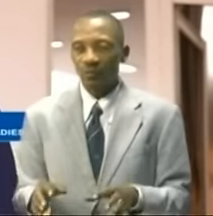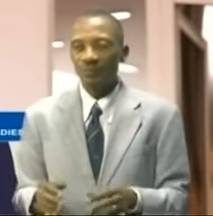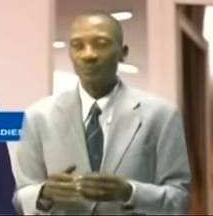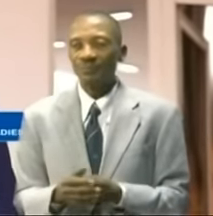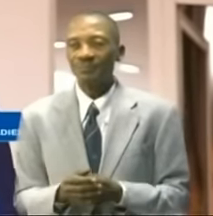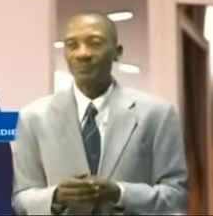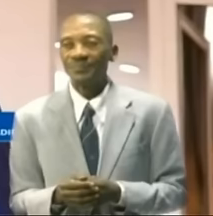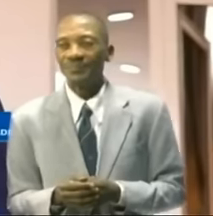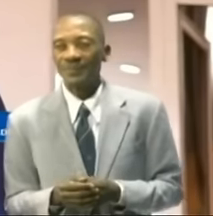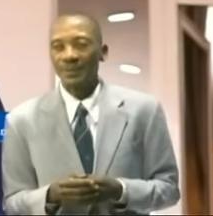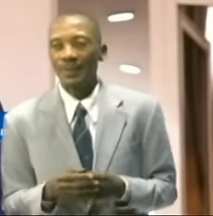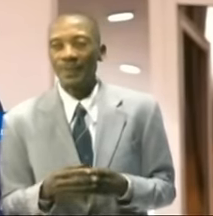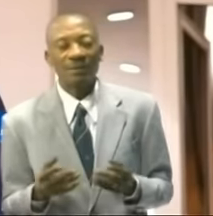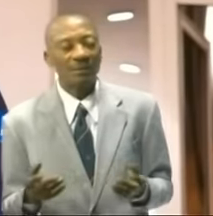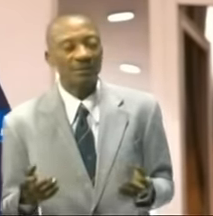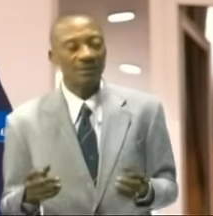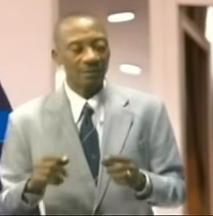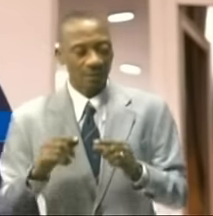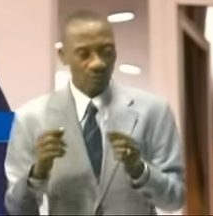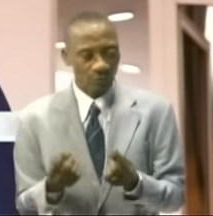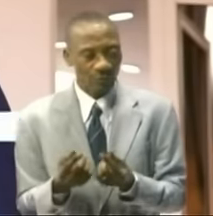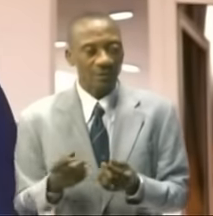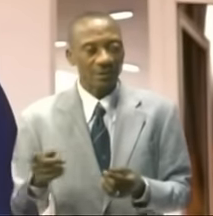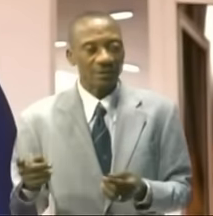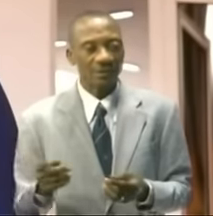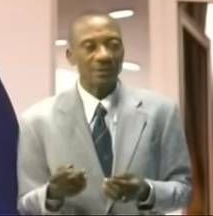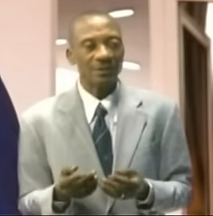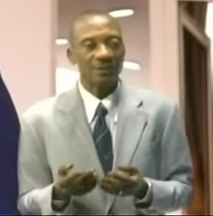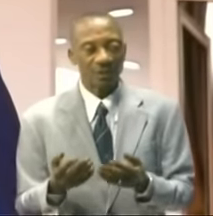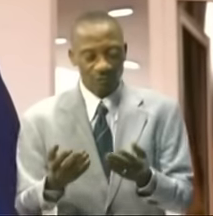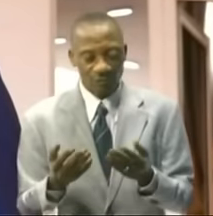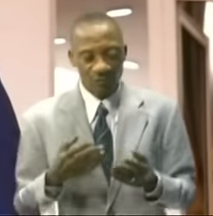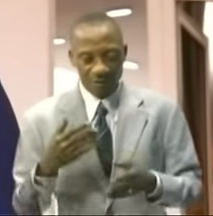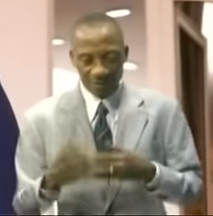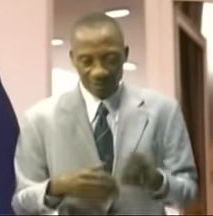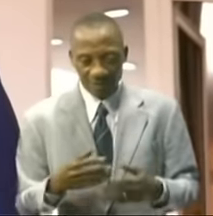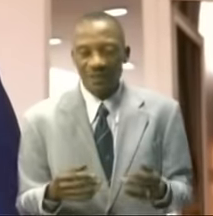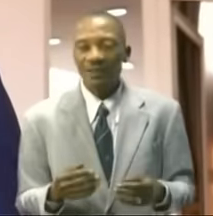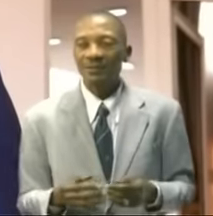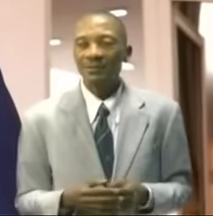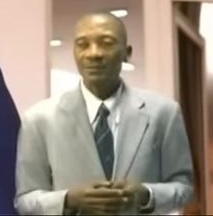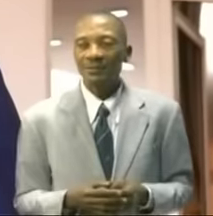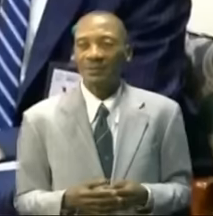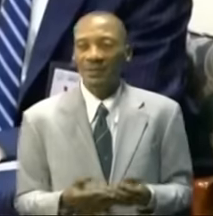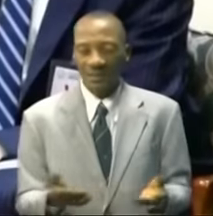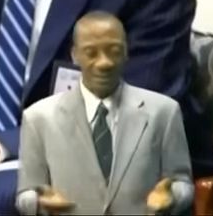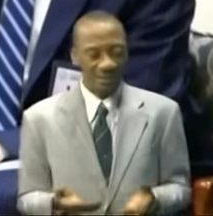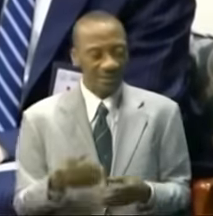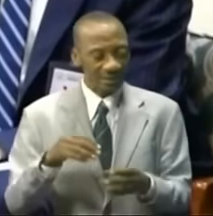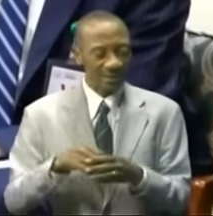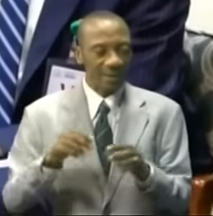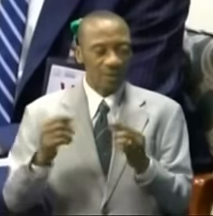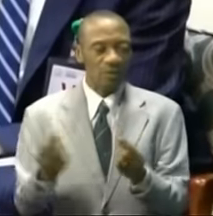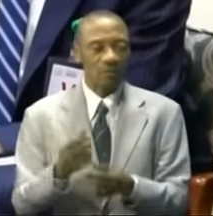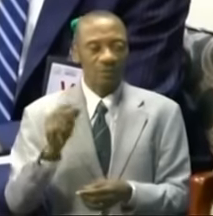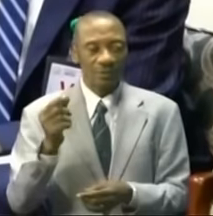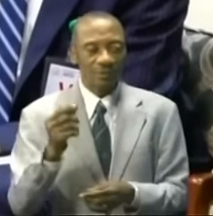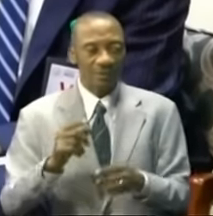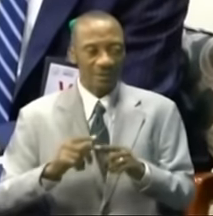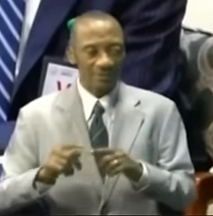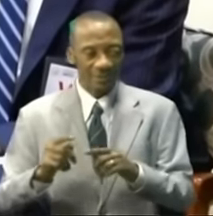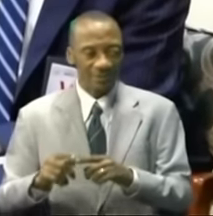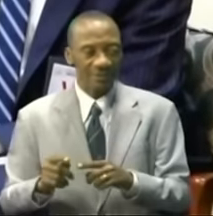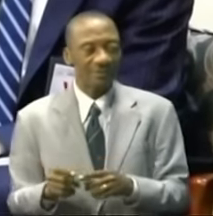élection. Ça fait une année que je dirige Africa CDC, cet organe de l'Union africaine. Nous étions aussi